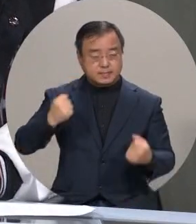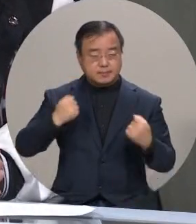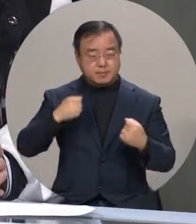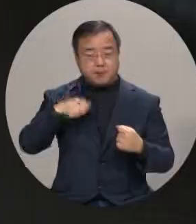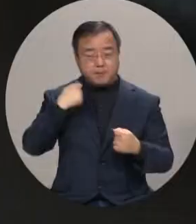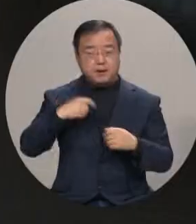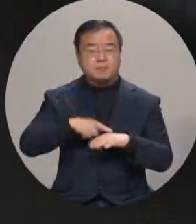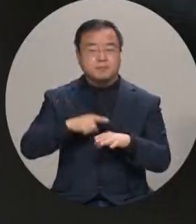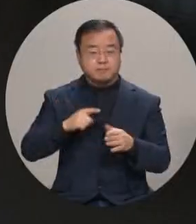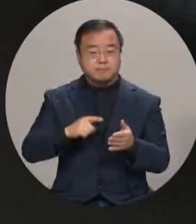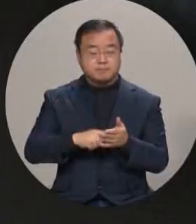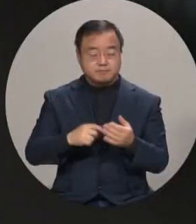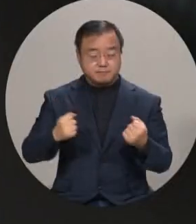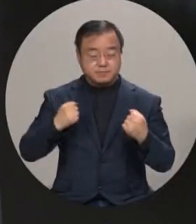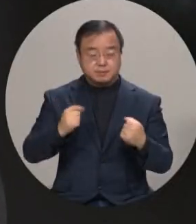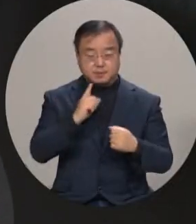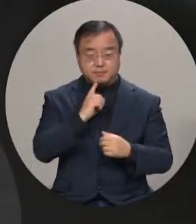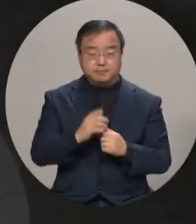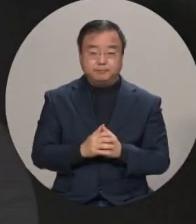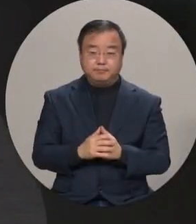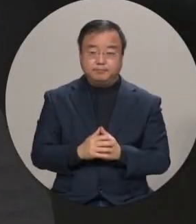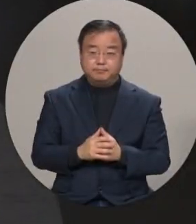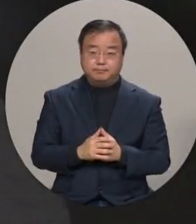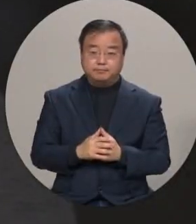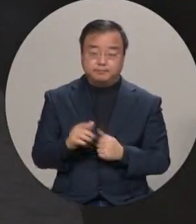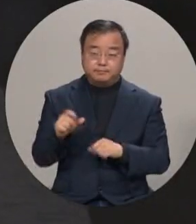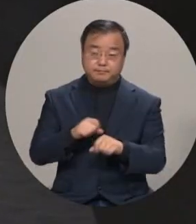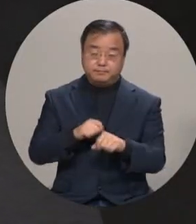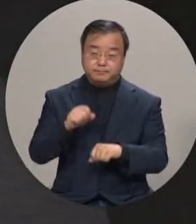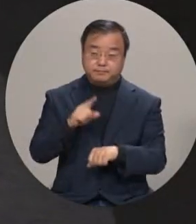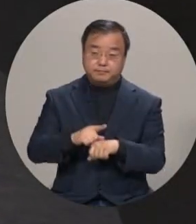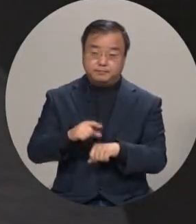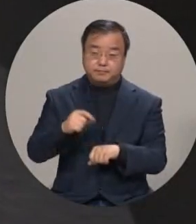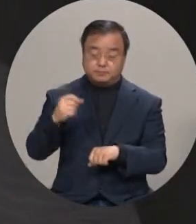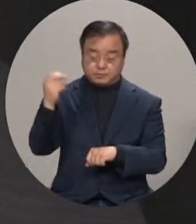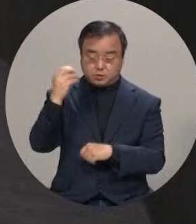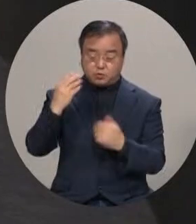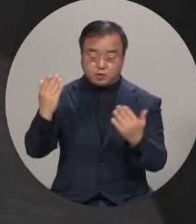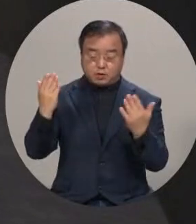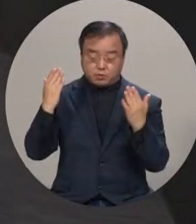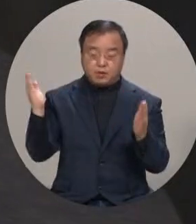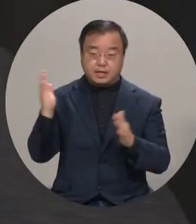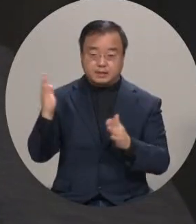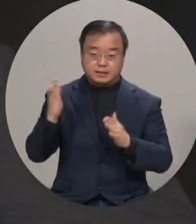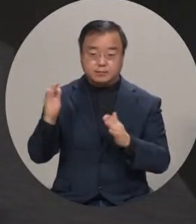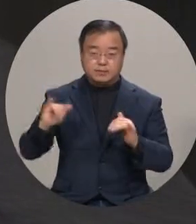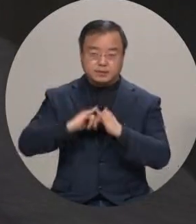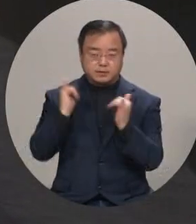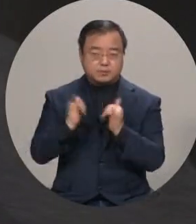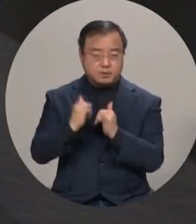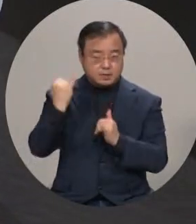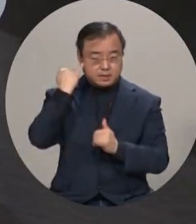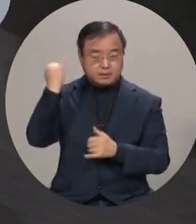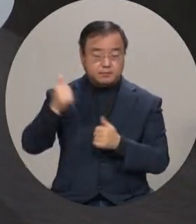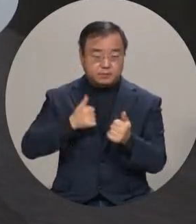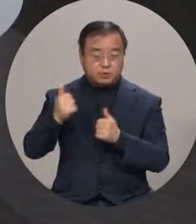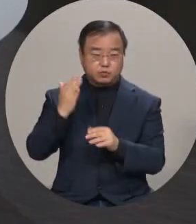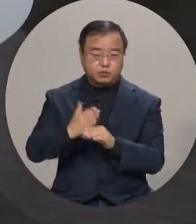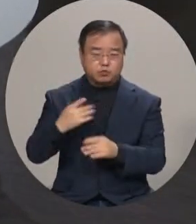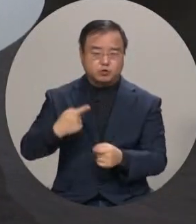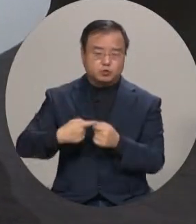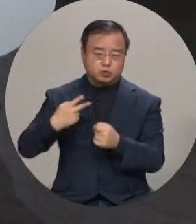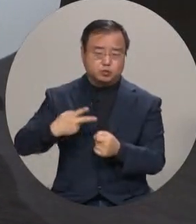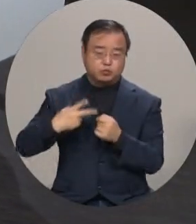있니다네이 서울시 교육청의 특성화고 학생 사회적 가치 아이디어 경진 대회에서 대상 과 우수상 각각